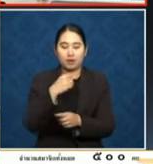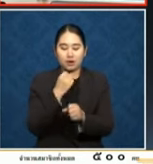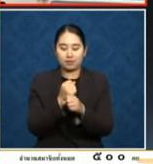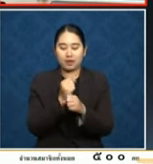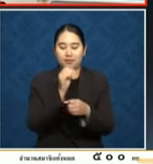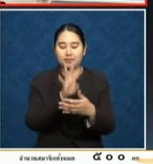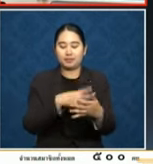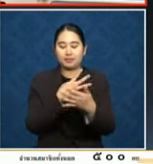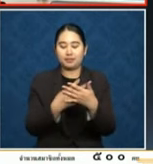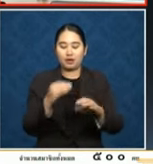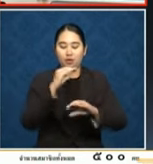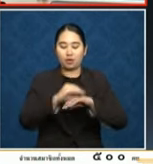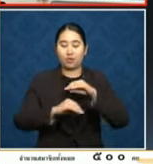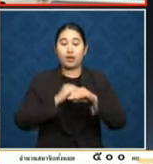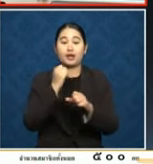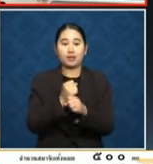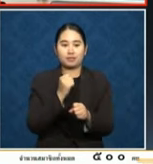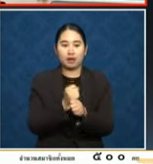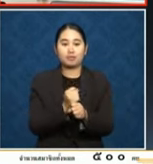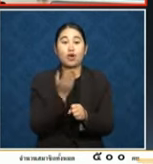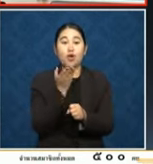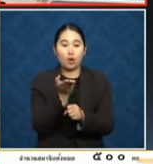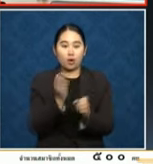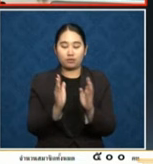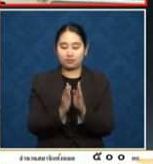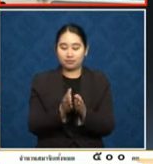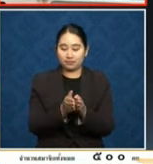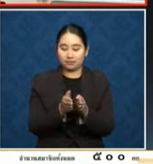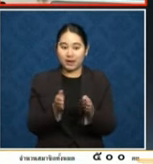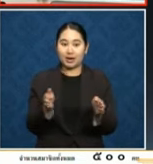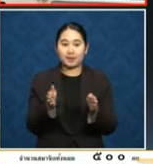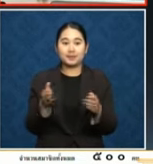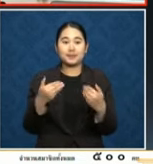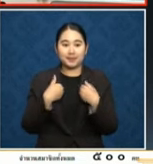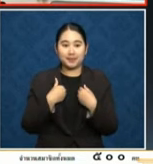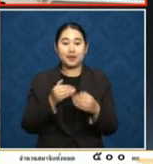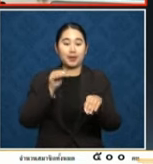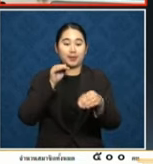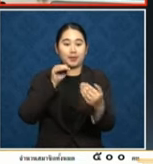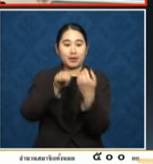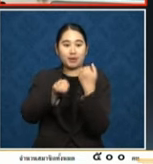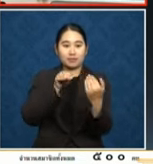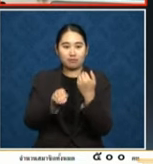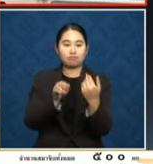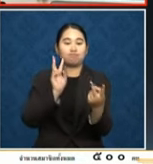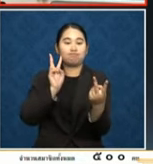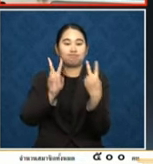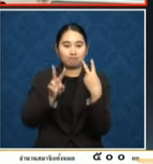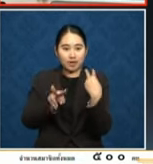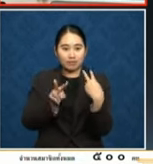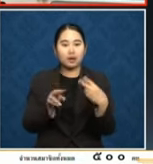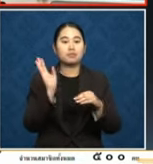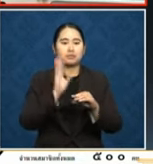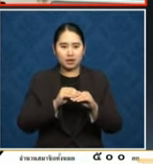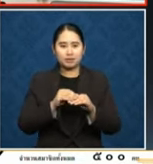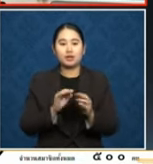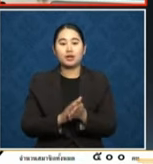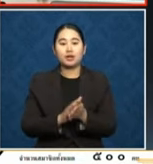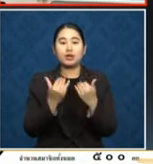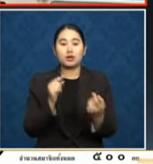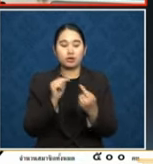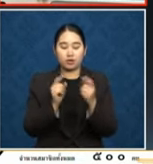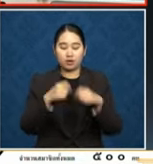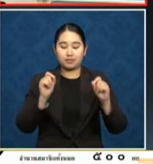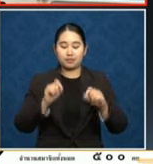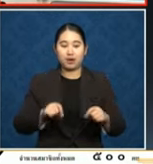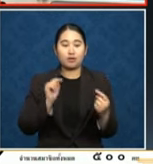ผนงานโครงการขอขยายช่องทางจราจรจาก2ช่องทางเป็น4ช่องทางจราจรพร้อมสัญญ